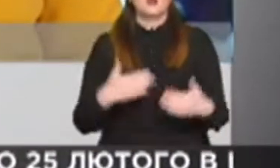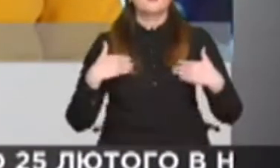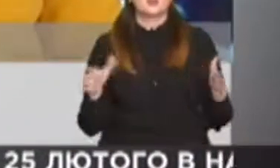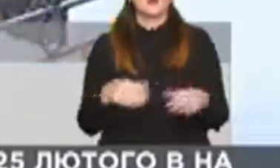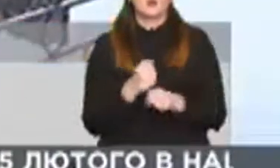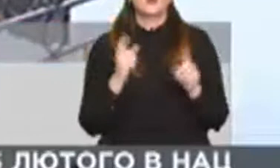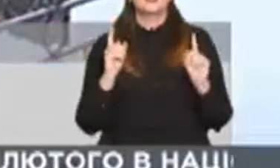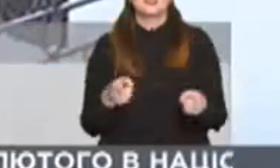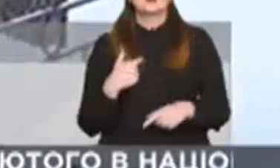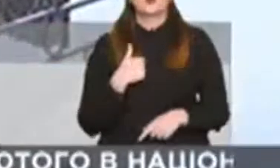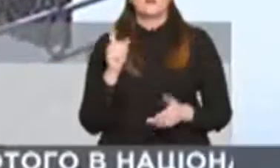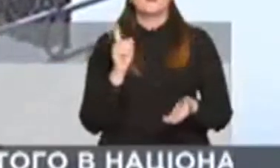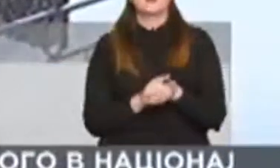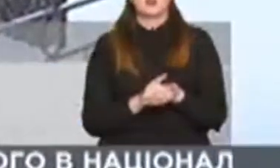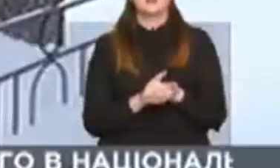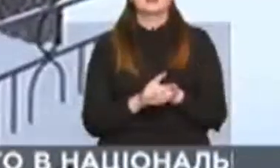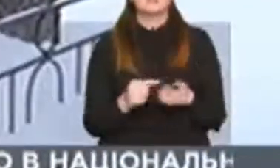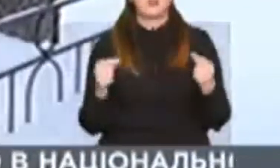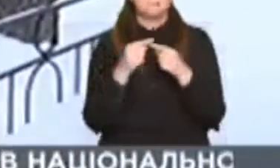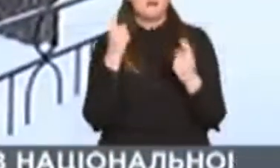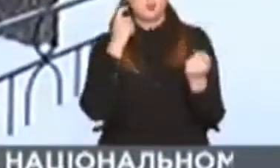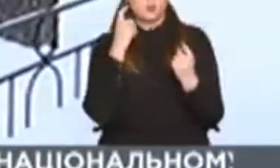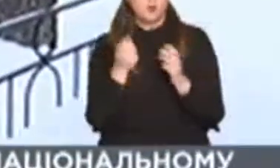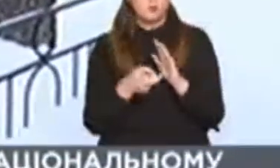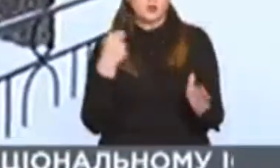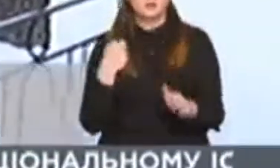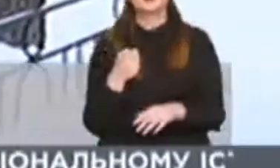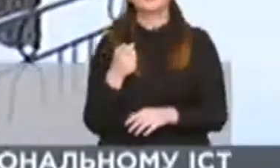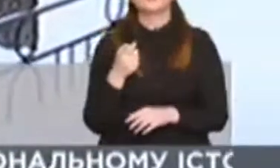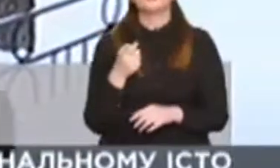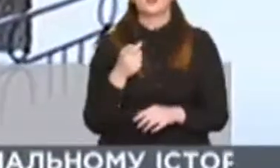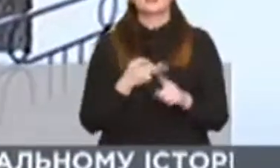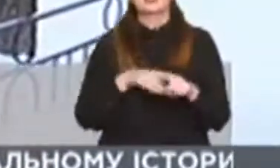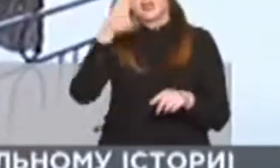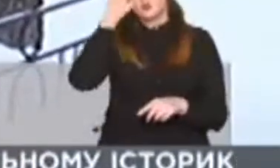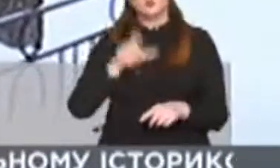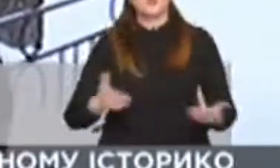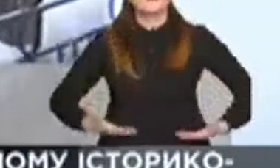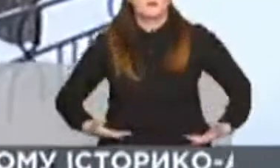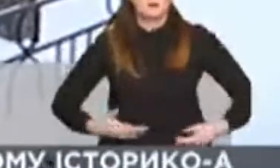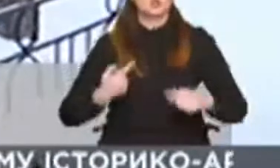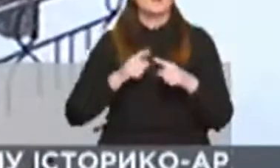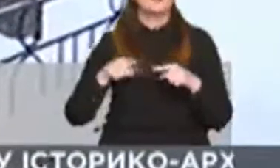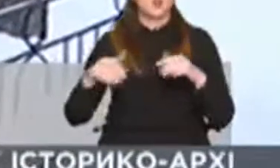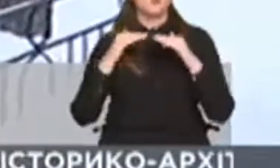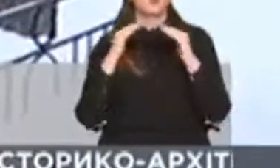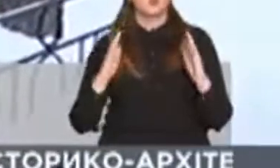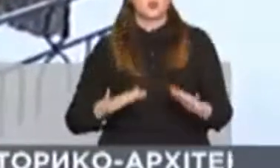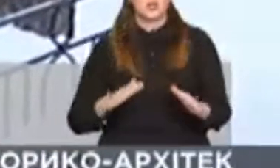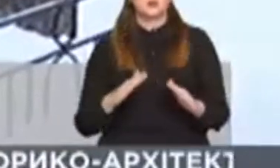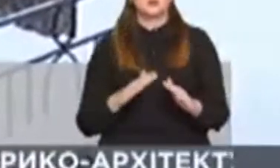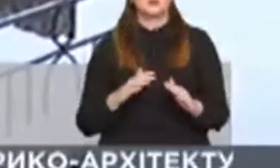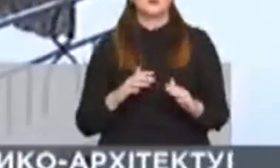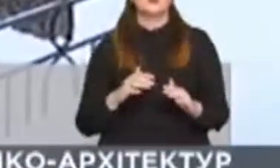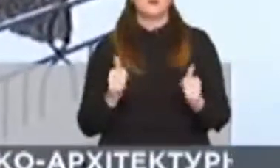Вітаю, колеги. Дійсно, нам вдалося дізнатися певну інформацію. Цей чоловік, він мешкав у цьому будинку,